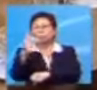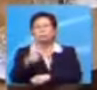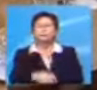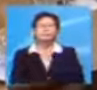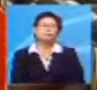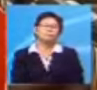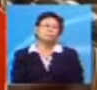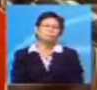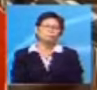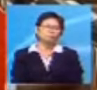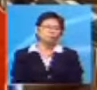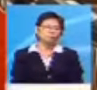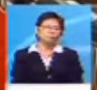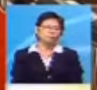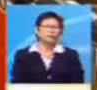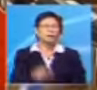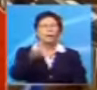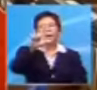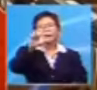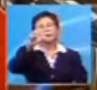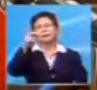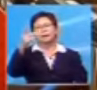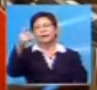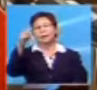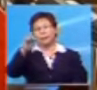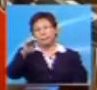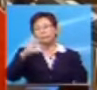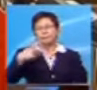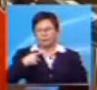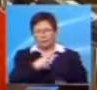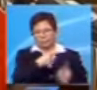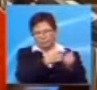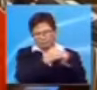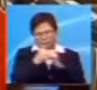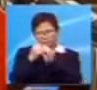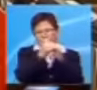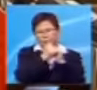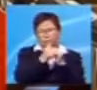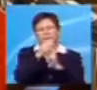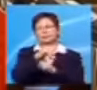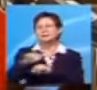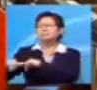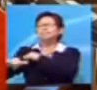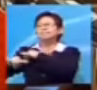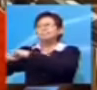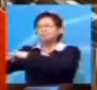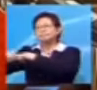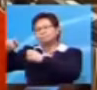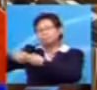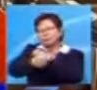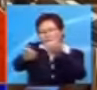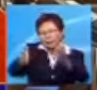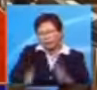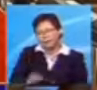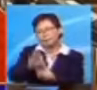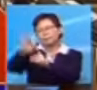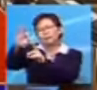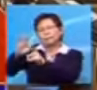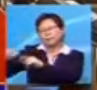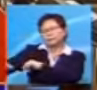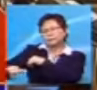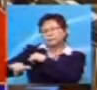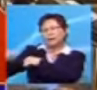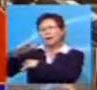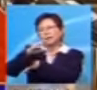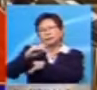betong peringkat LKM kita bersama-sama Senada dengan nelayan Pulau Pinang